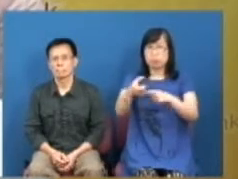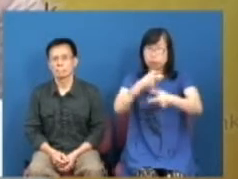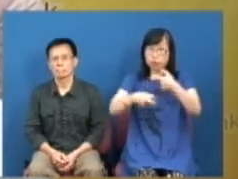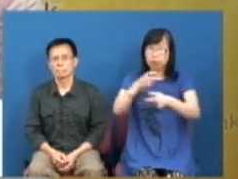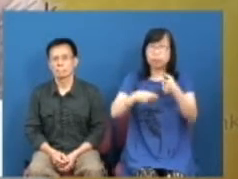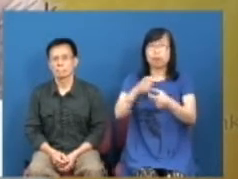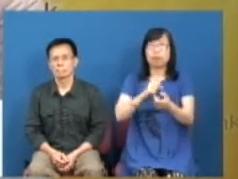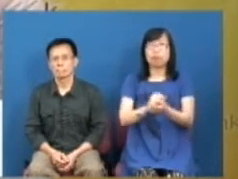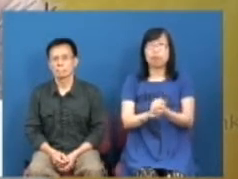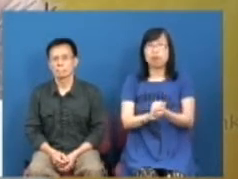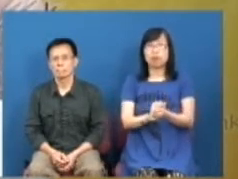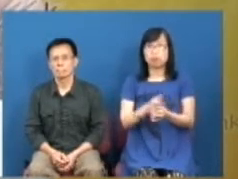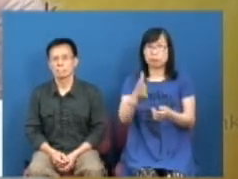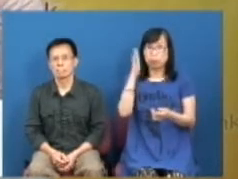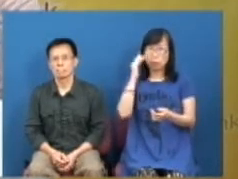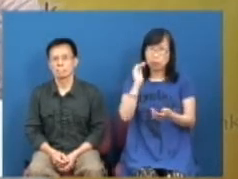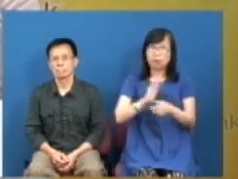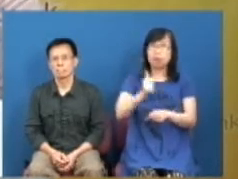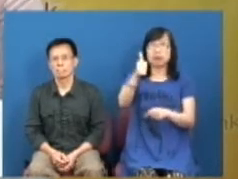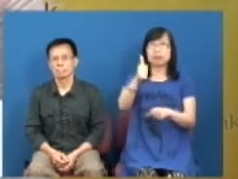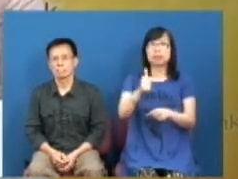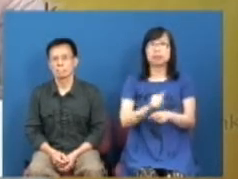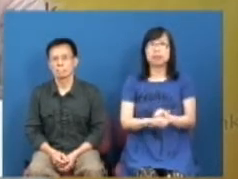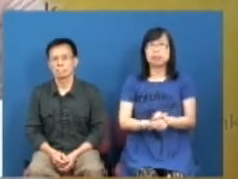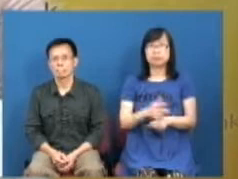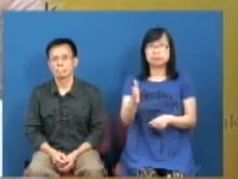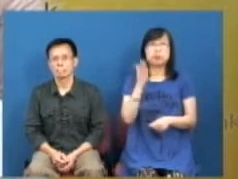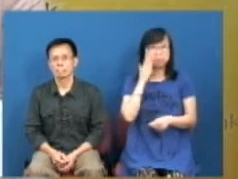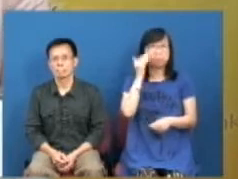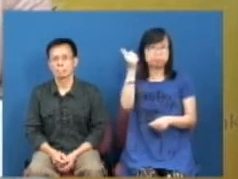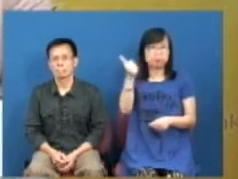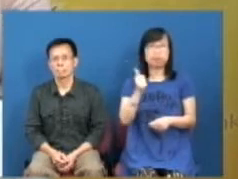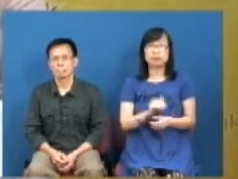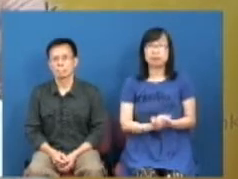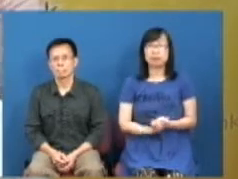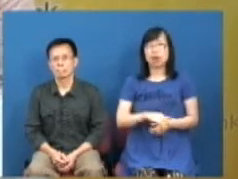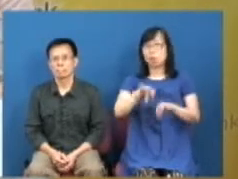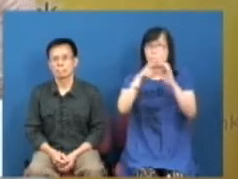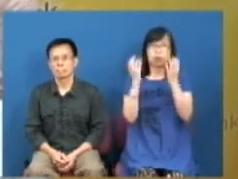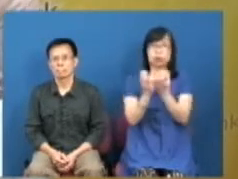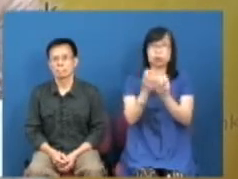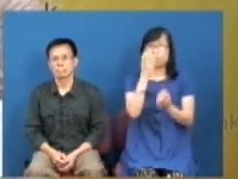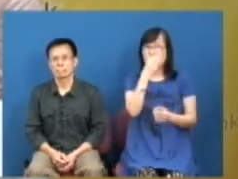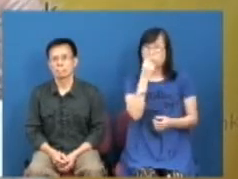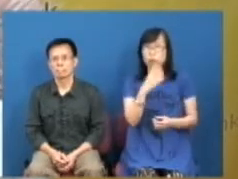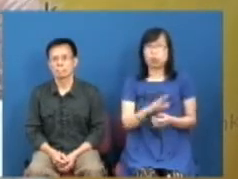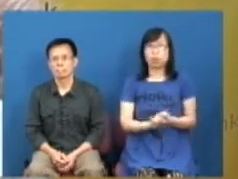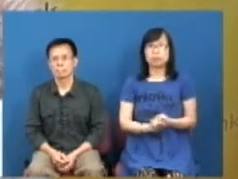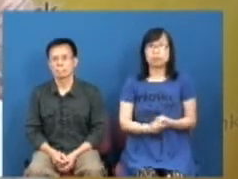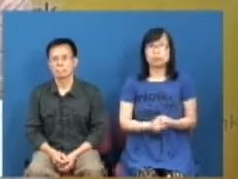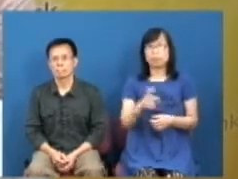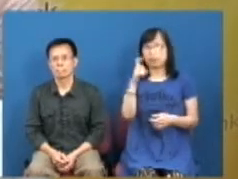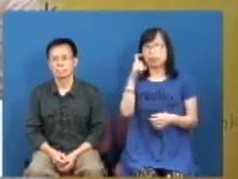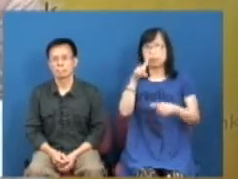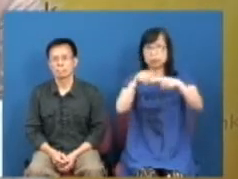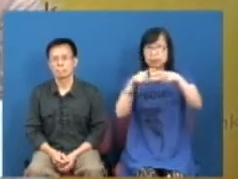面都有一啲即係傑出嘅表現，其實都好引以為榮。咁我希望咧全香港唔單止我哋咩九大院